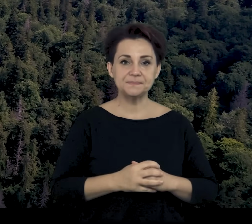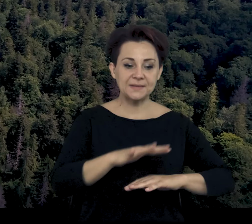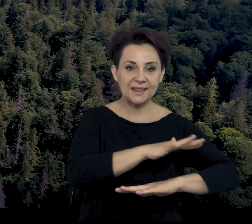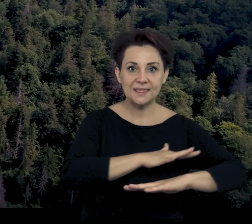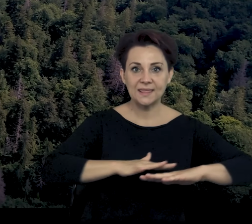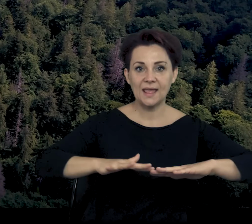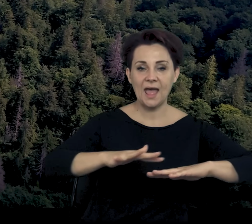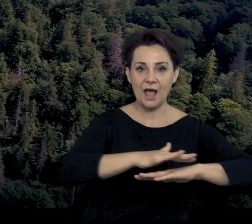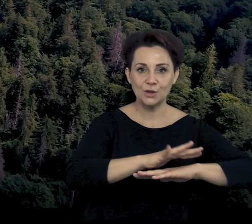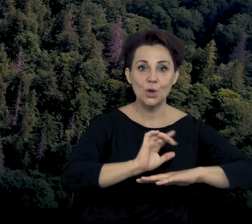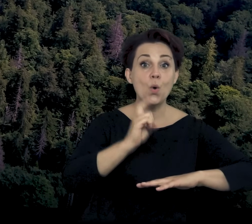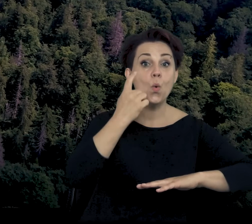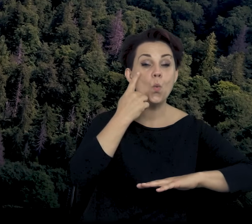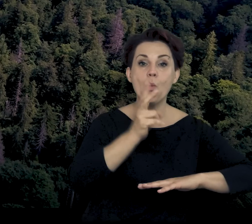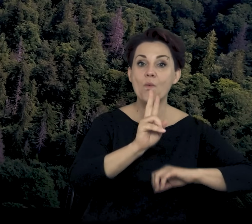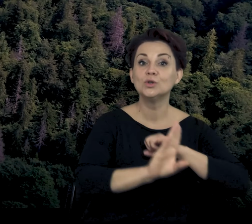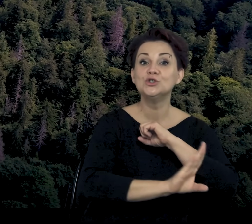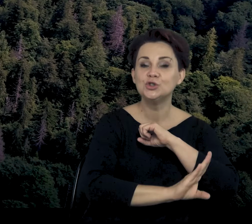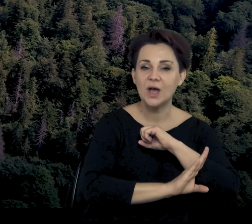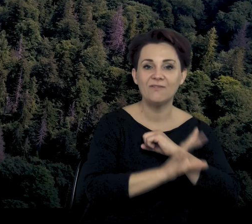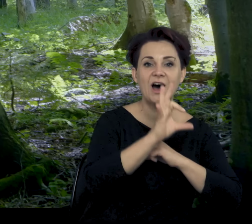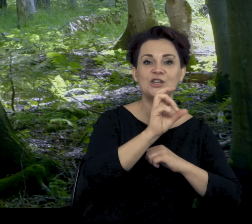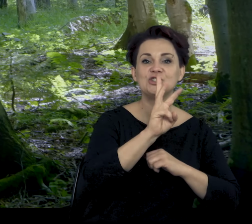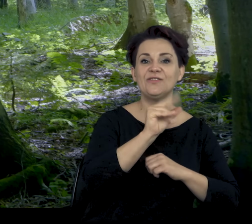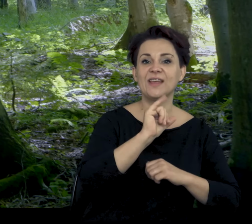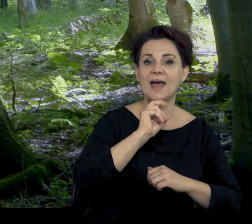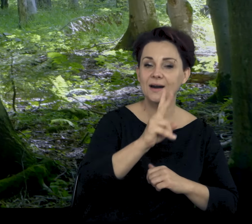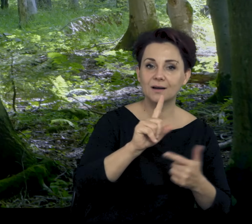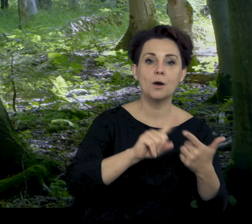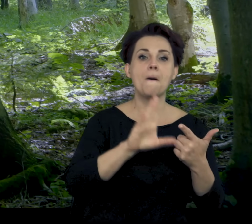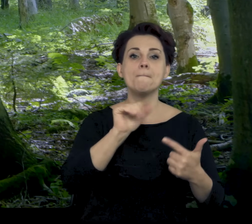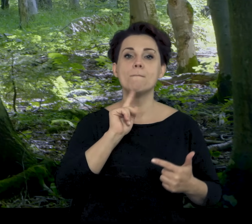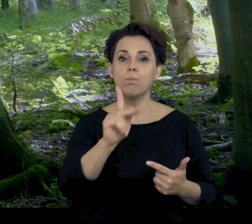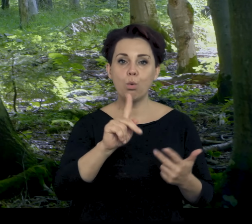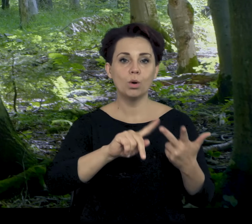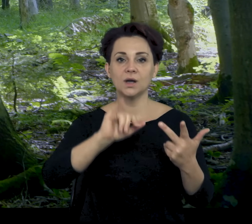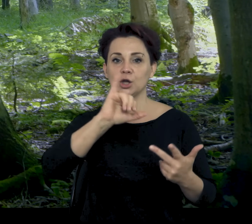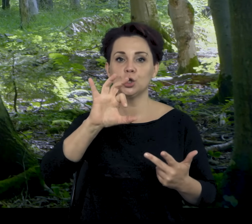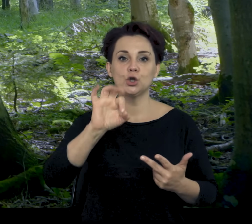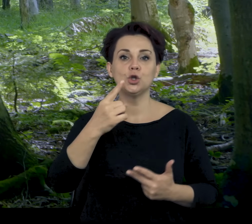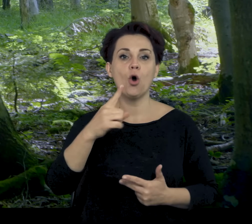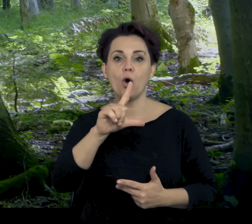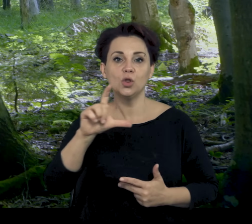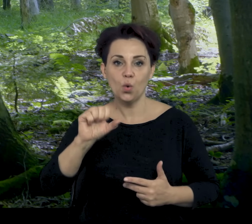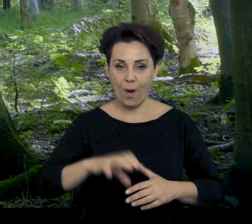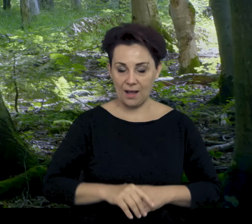W reklu dolnym głównymi gatunkami drzew są świerk, buk i jodła.